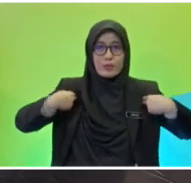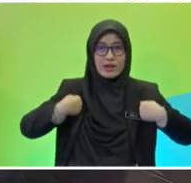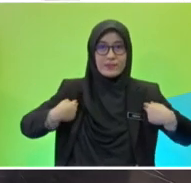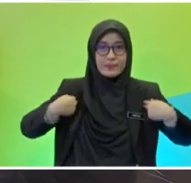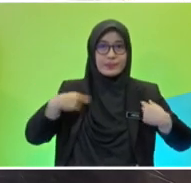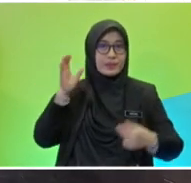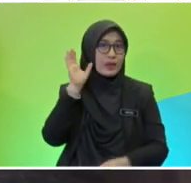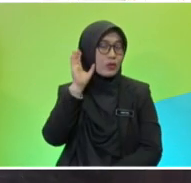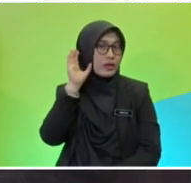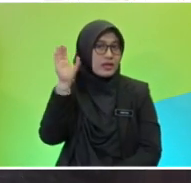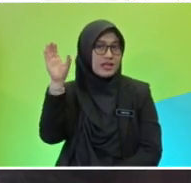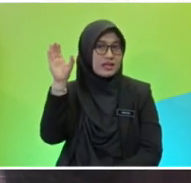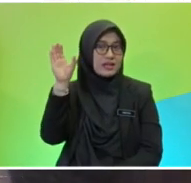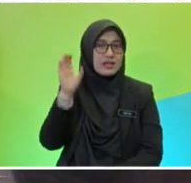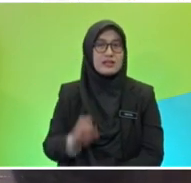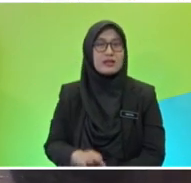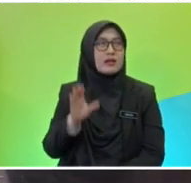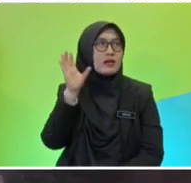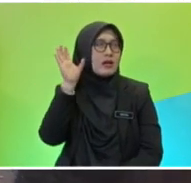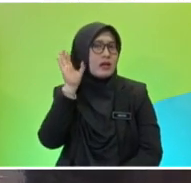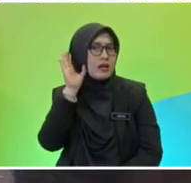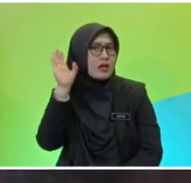dengar ya. Okey. Bagi luar sana dengar. Ini bunyi apa?